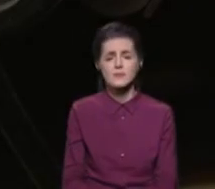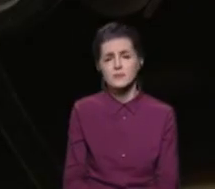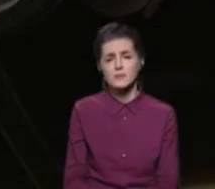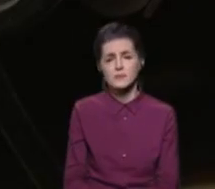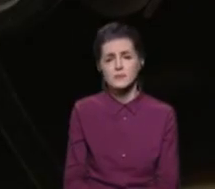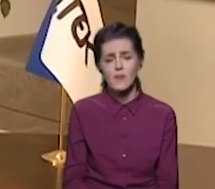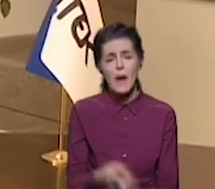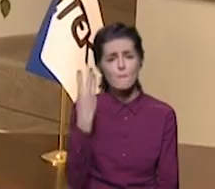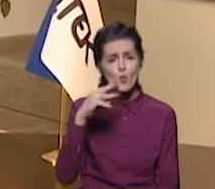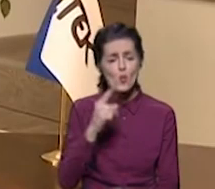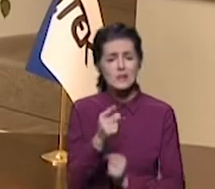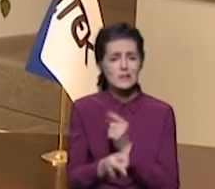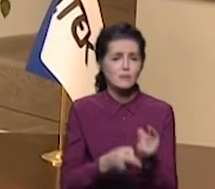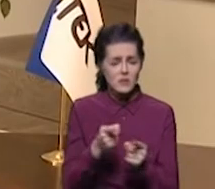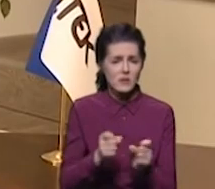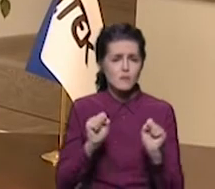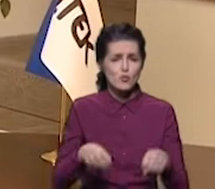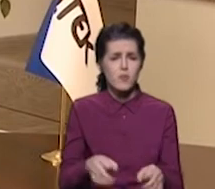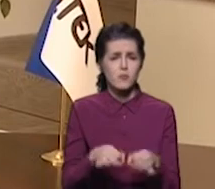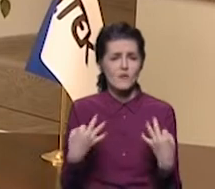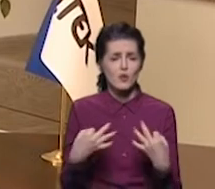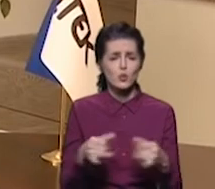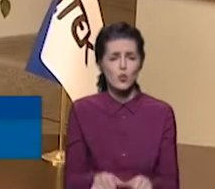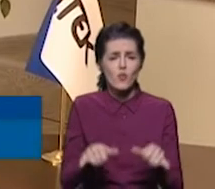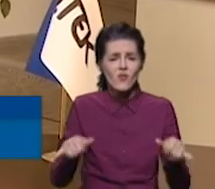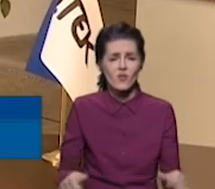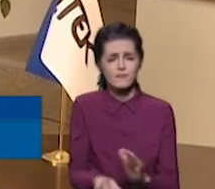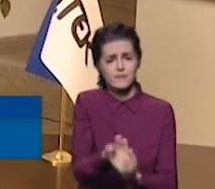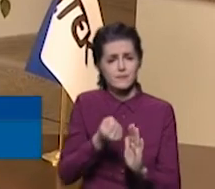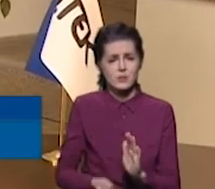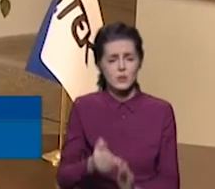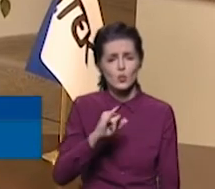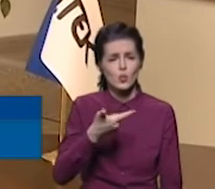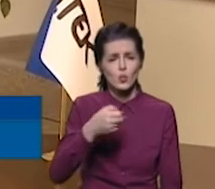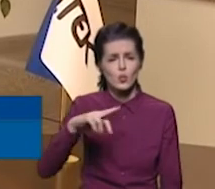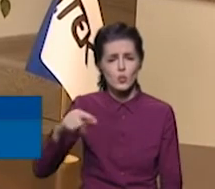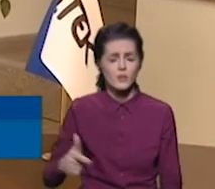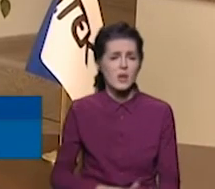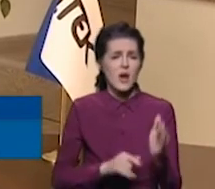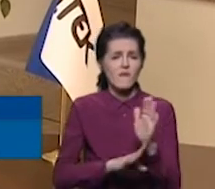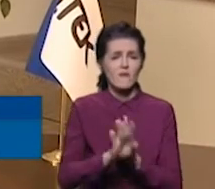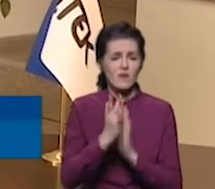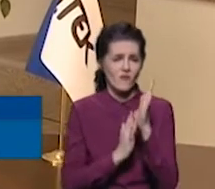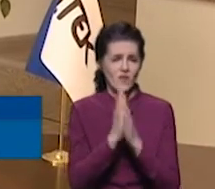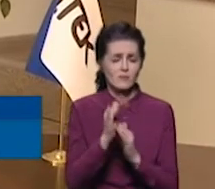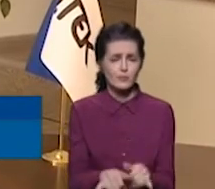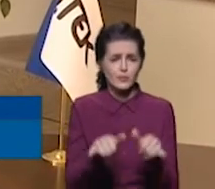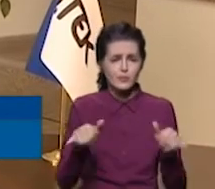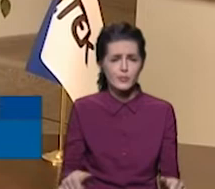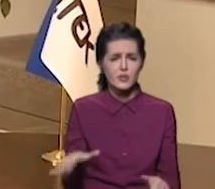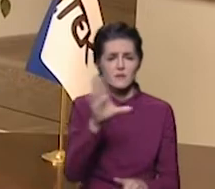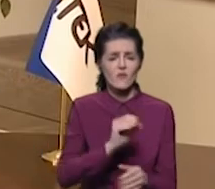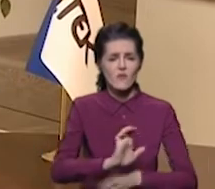модернизация изменила? Позволила увеличить добычу угля, в связи с чем у нас выросла производительность и вырос фонд заработной